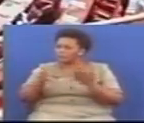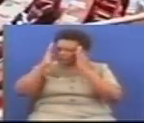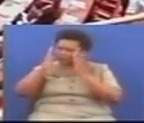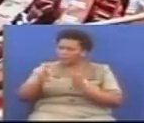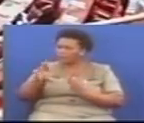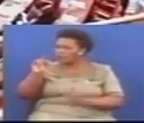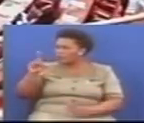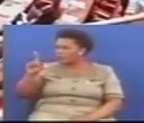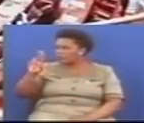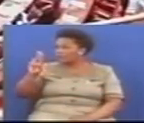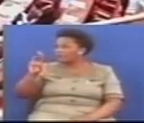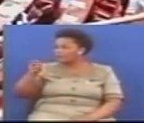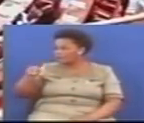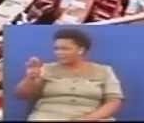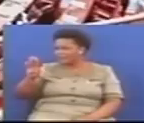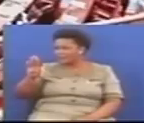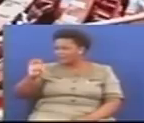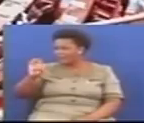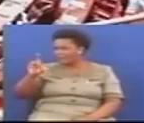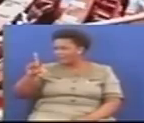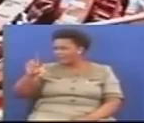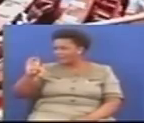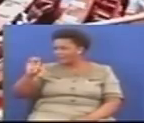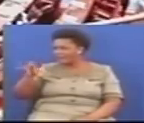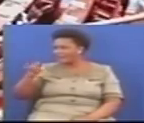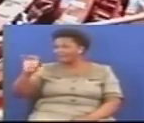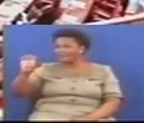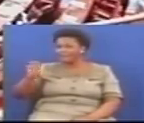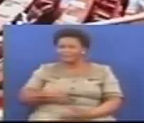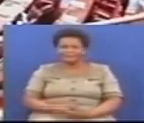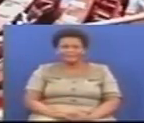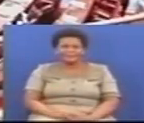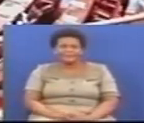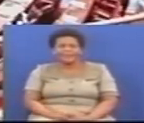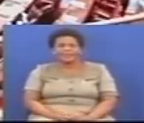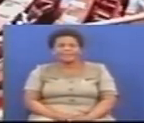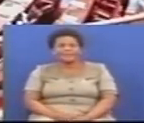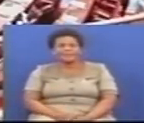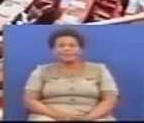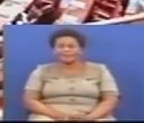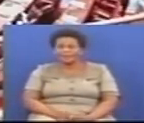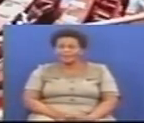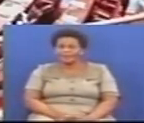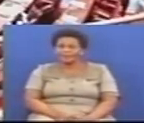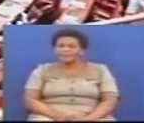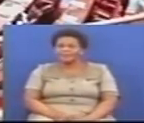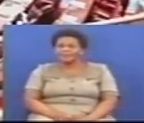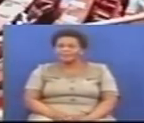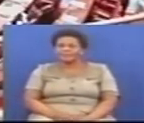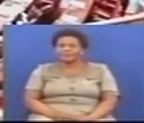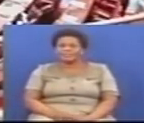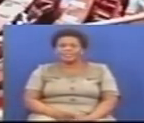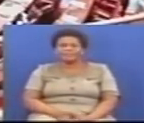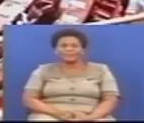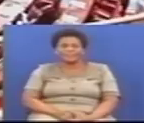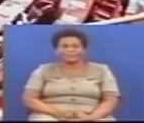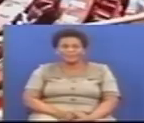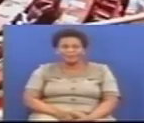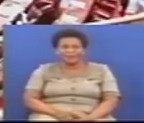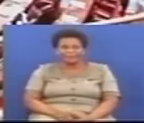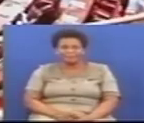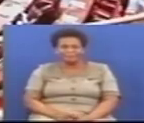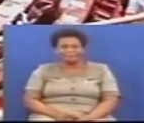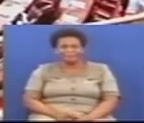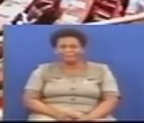Senator. Mheshimiwa Spika, nakushukuru kwa kunipa nafasi ili niulize swali moja